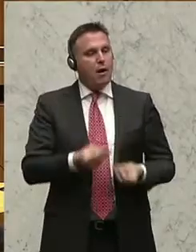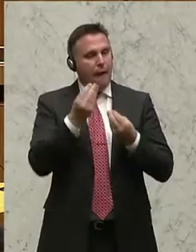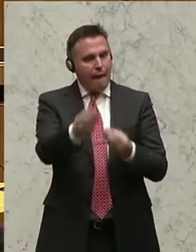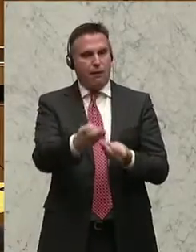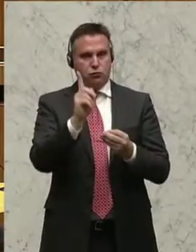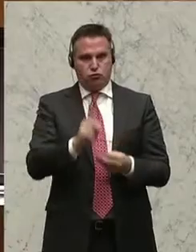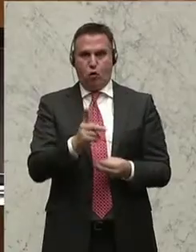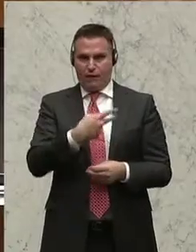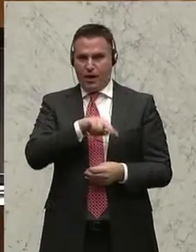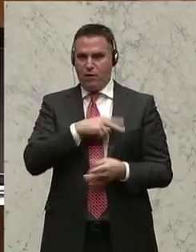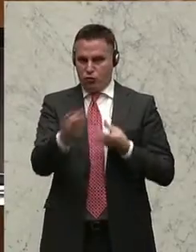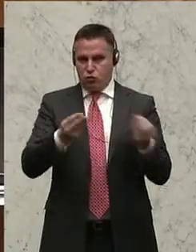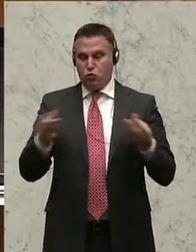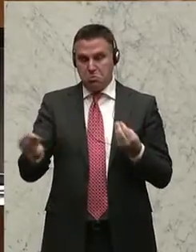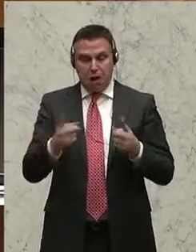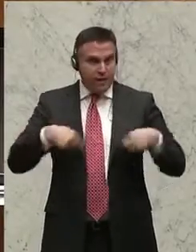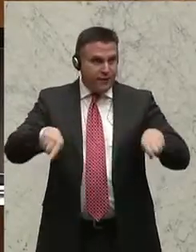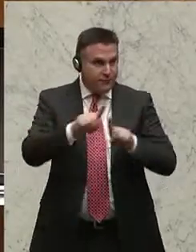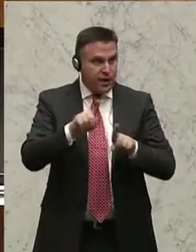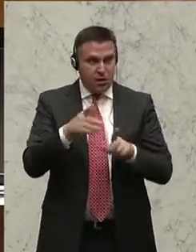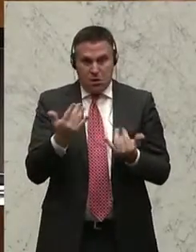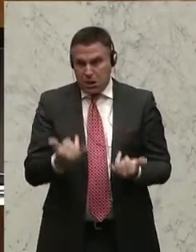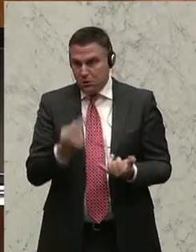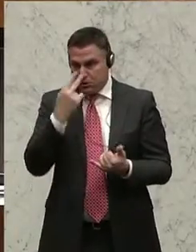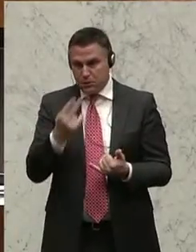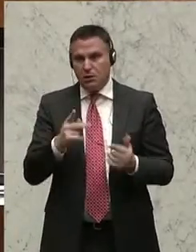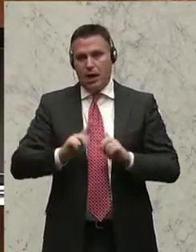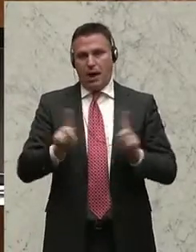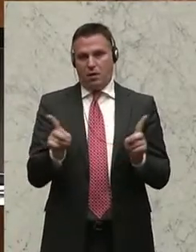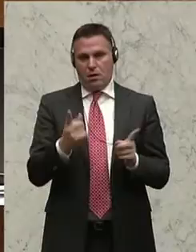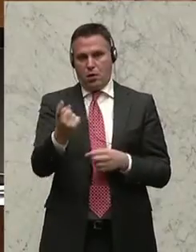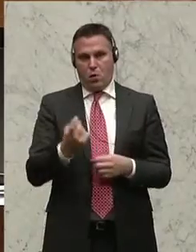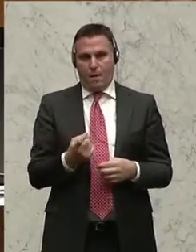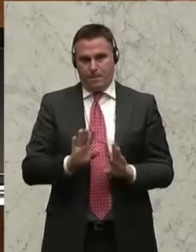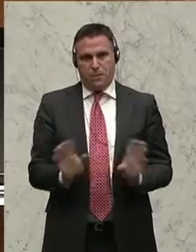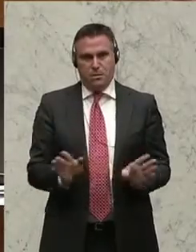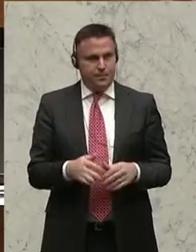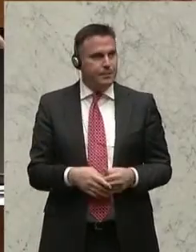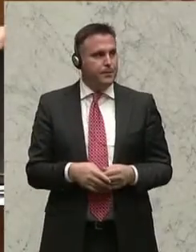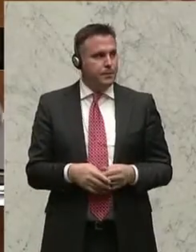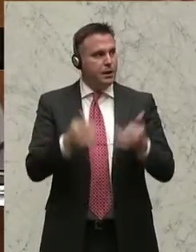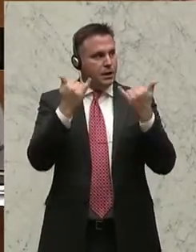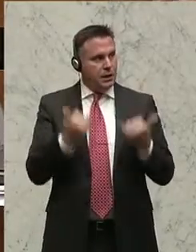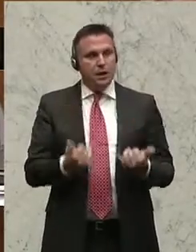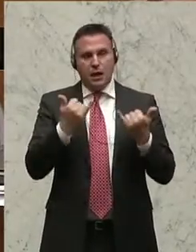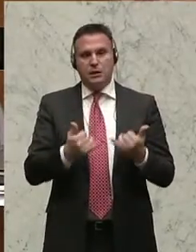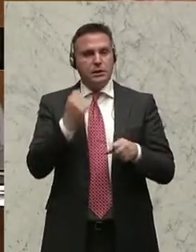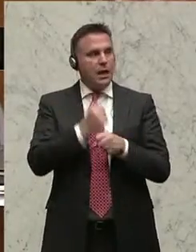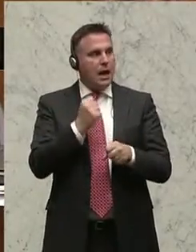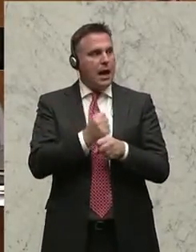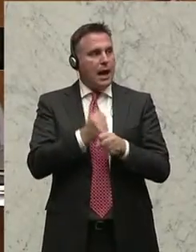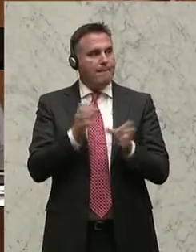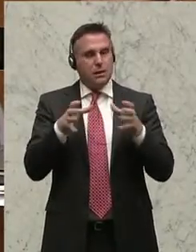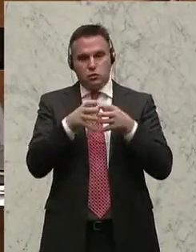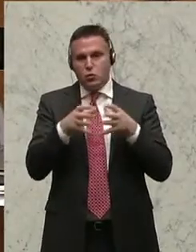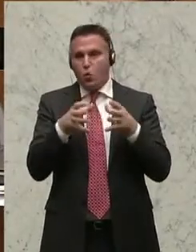verantworten müssen. Nun, wie wir alle wissen, gekommen ist es anders. Das Ganze ist in eine Arbeitsgruppe gewandert, die